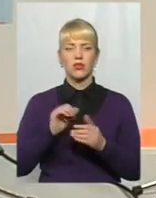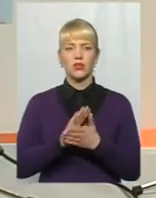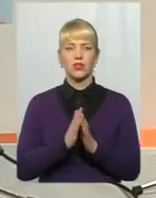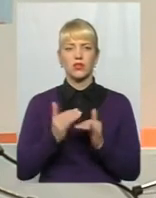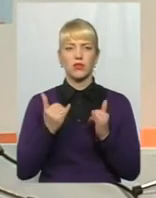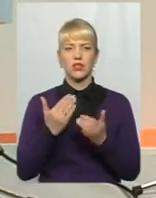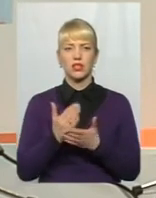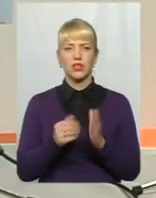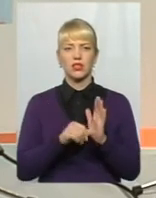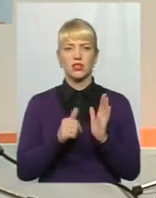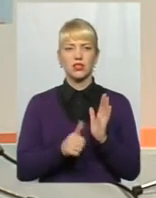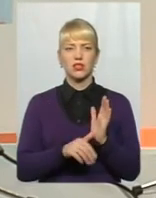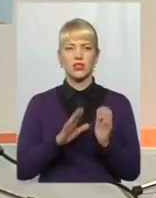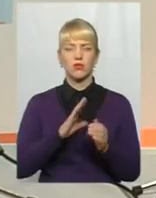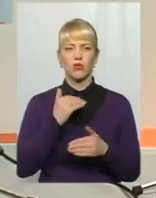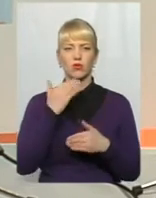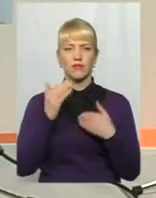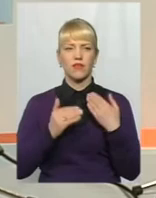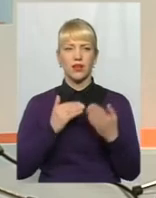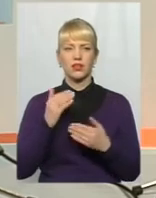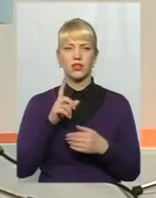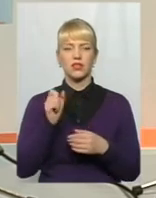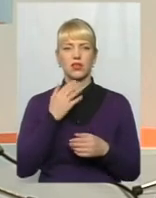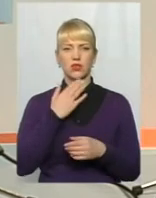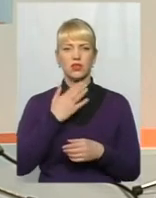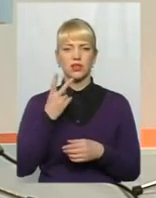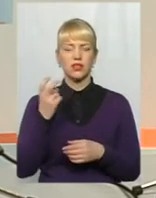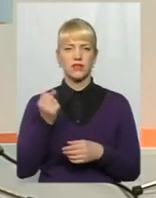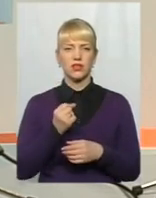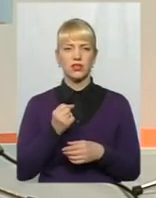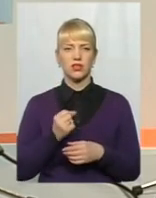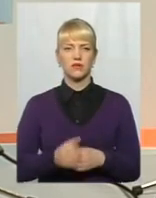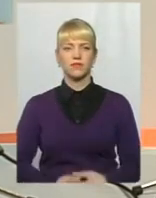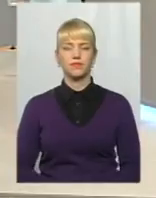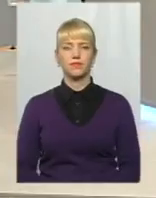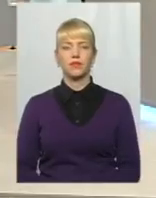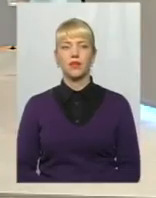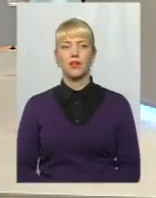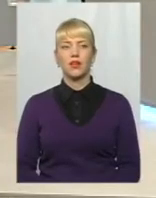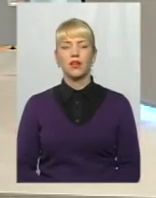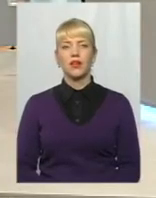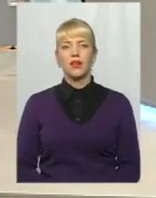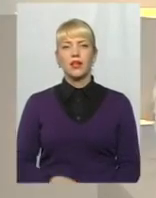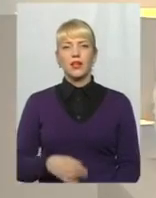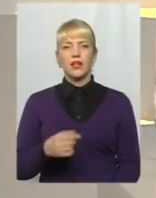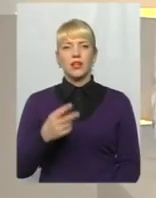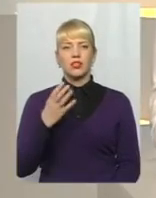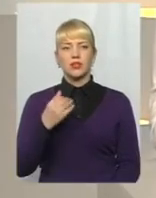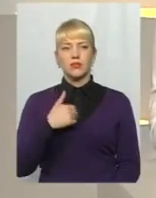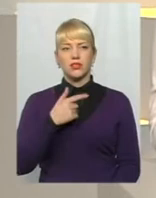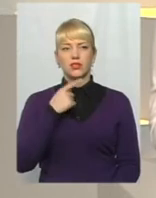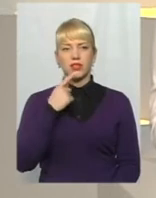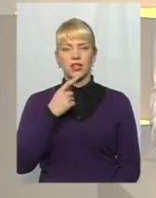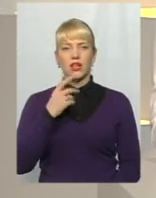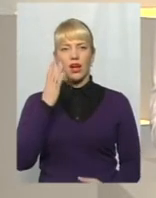є 16 було звернень. Тільки за останні дві неділі в несанкціонованих сміттєзвалищах. А, до речі, на це хотіла акцентувати